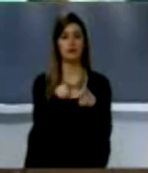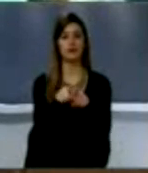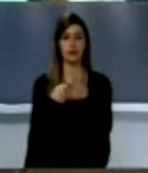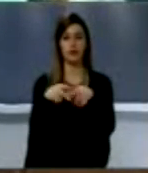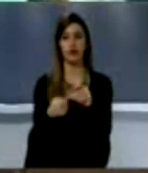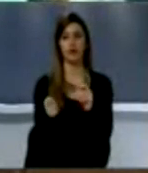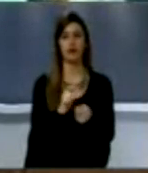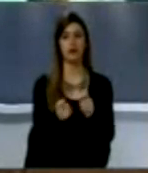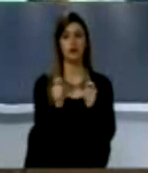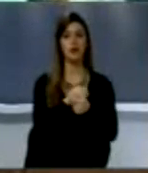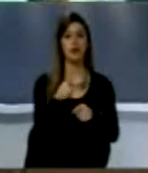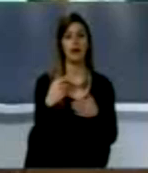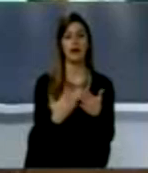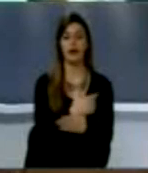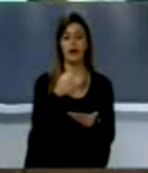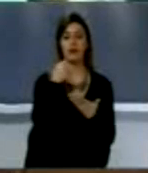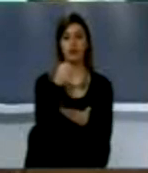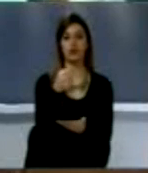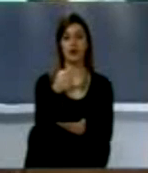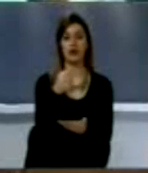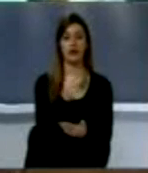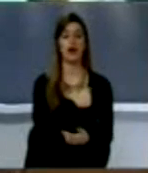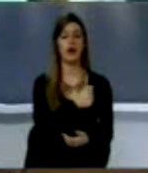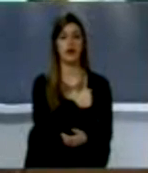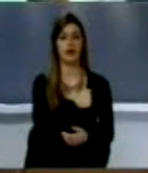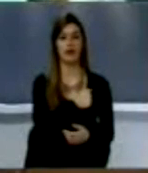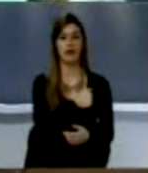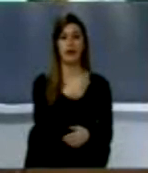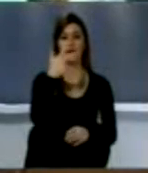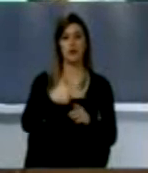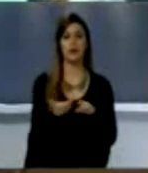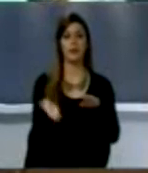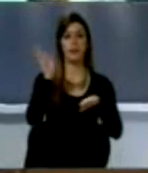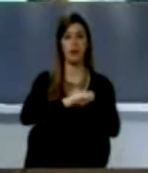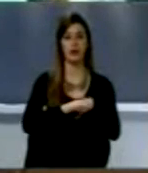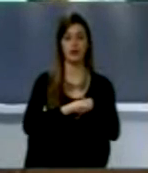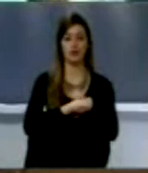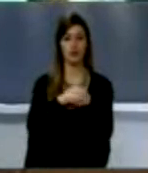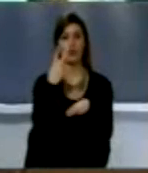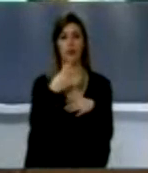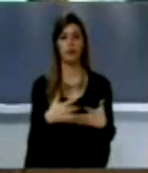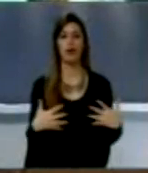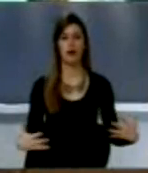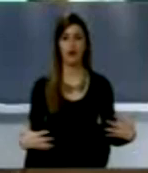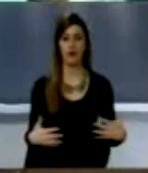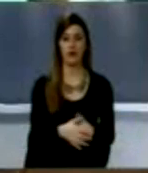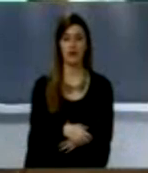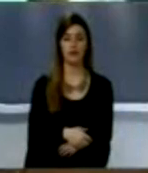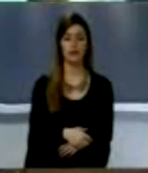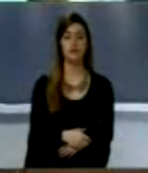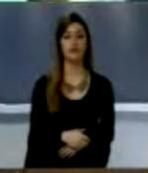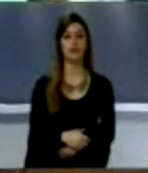njëjtit sapo të vinë në qeveri do të përgatisin një buxhet të ri që do të garantojë rritje trefishme të lartë dhe do arrijë shumë prej 2